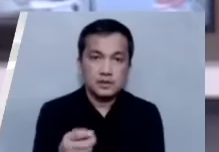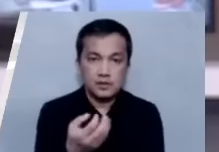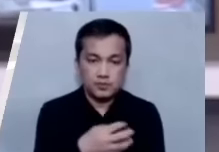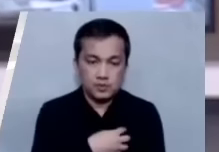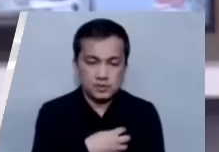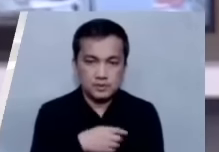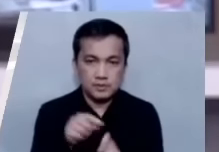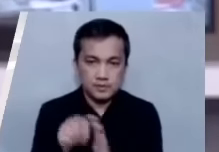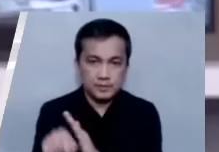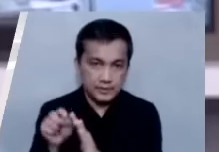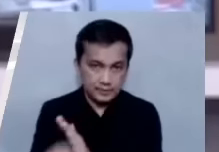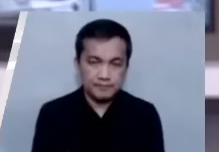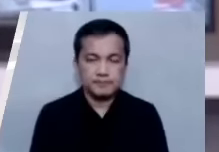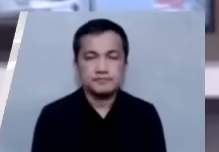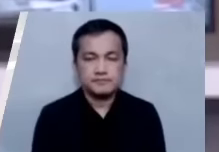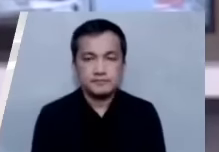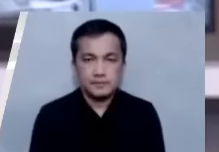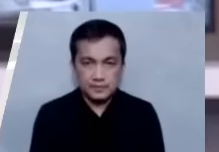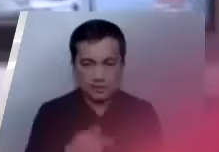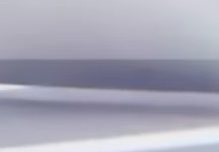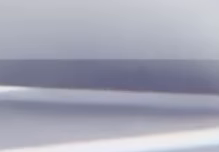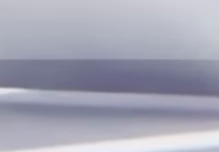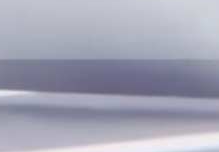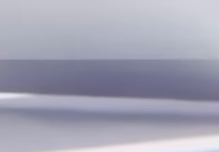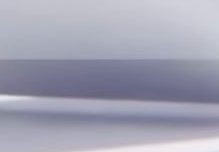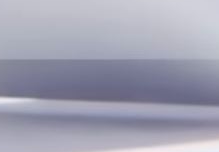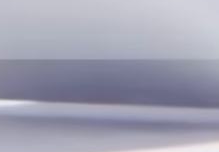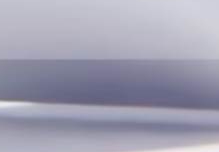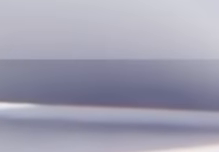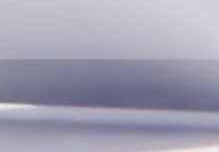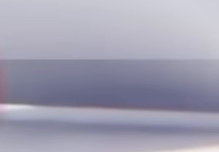makakapatay. Nakatutok si Jonathan Randall.